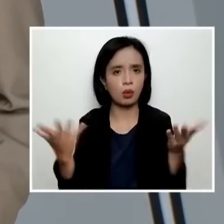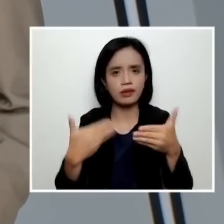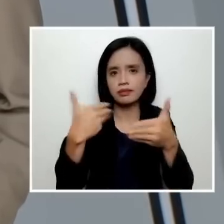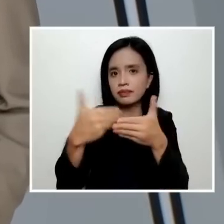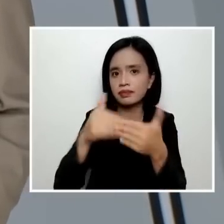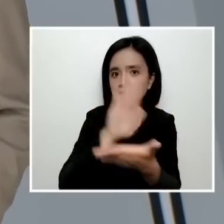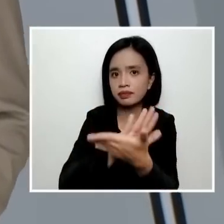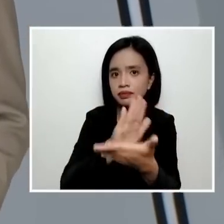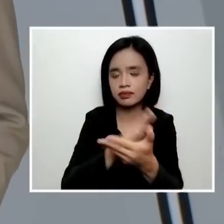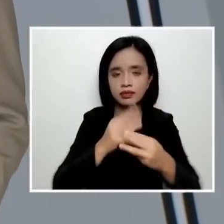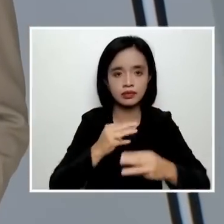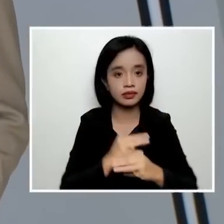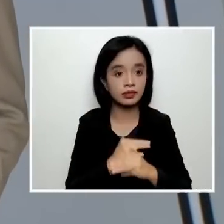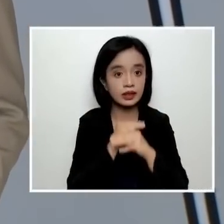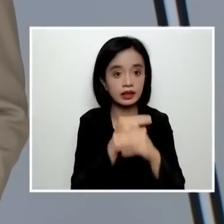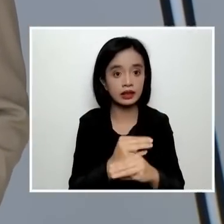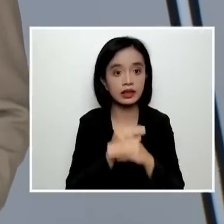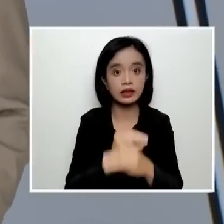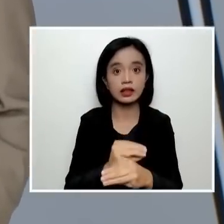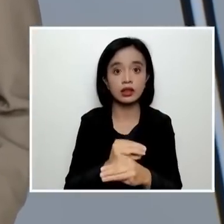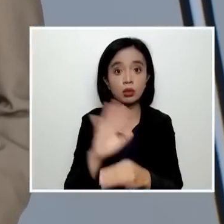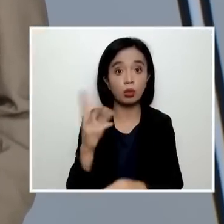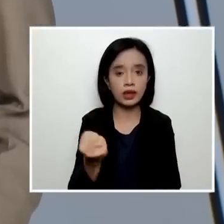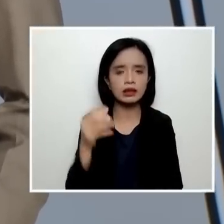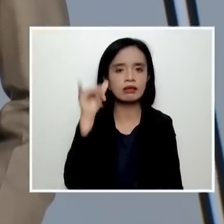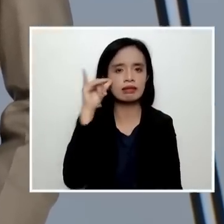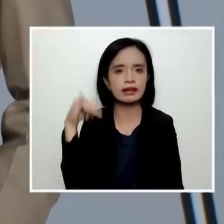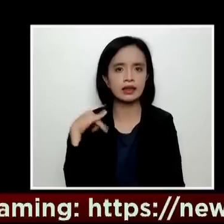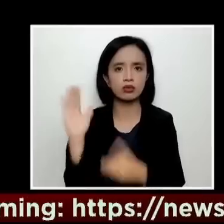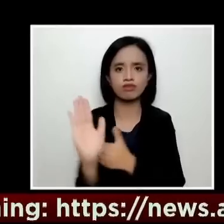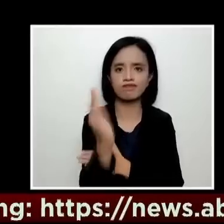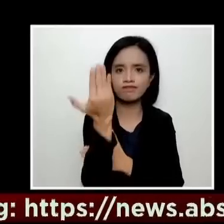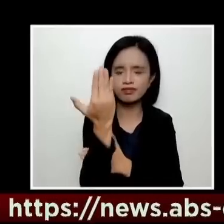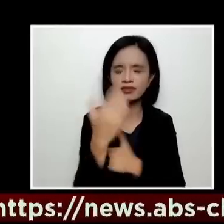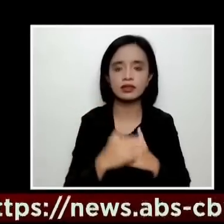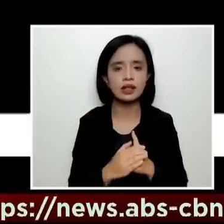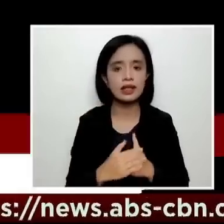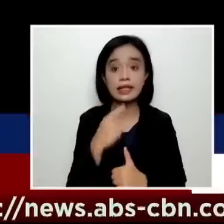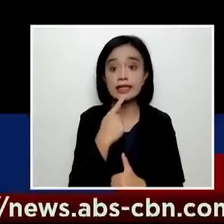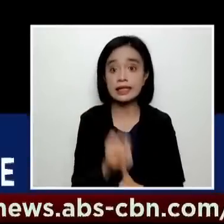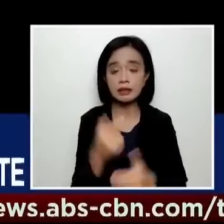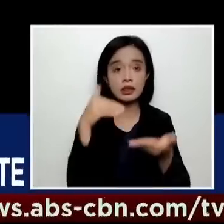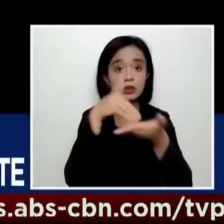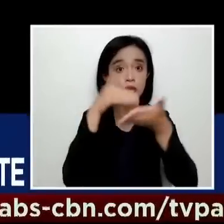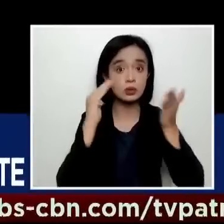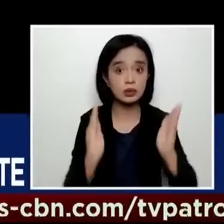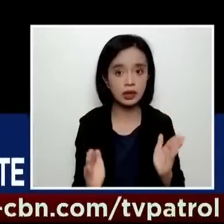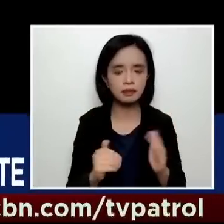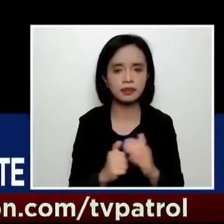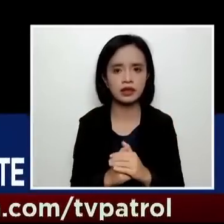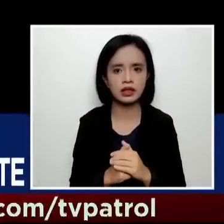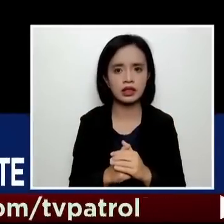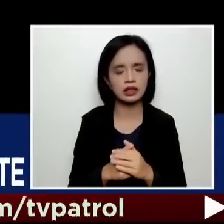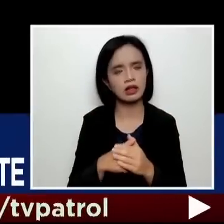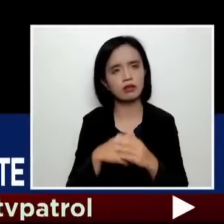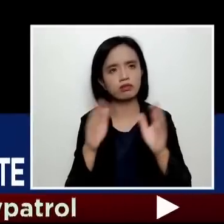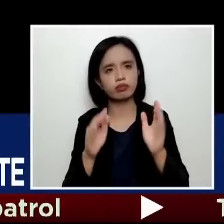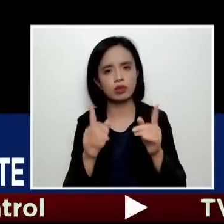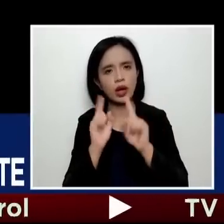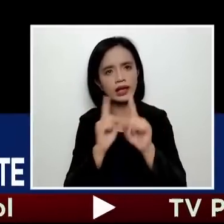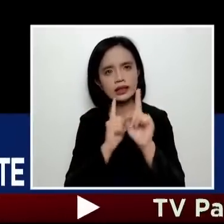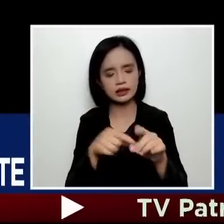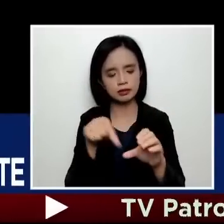sa Masbate nitong Lunes ng umaga. Ayon po sa isang estudyante, abala sila sa pagsagot ng